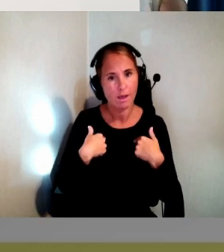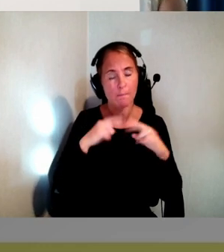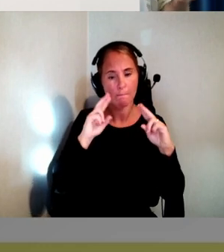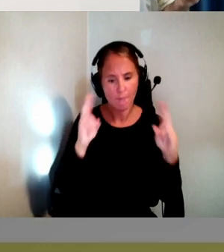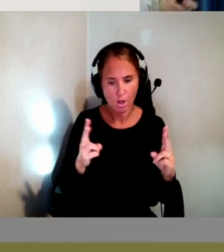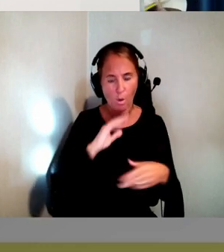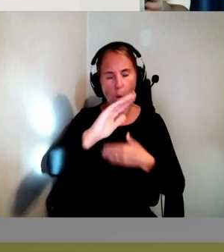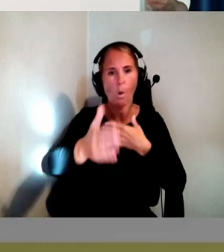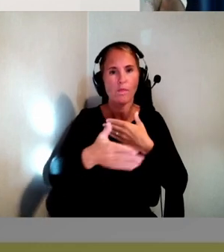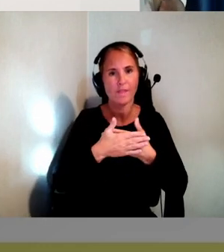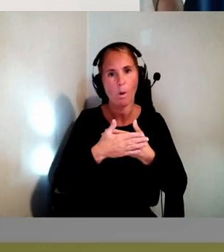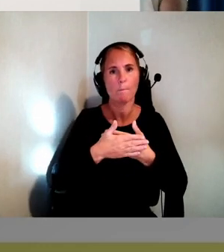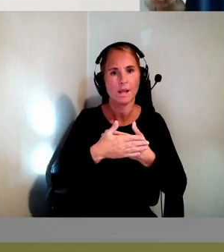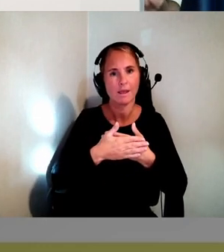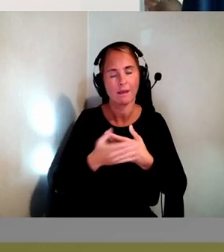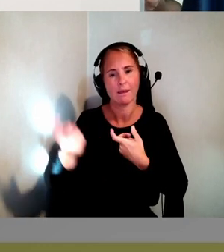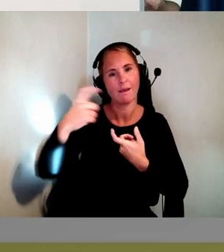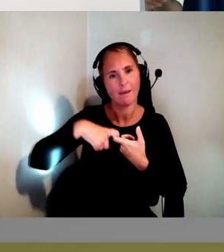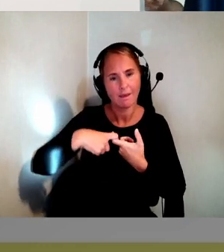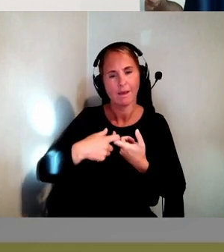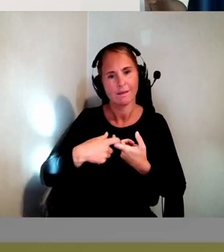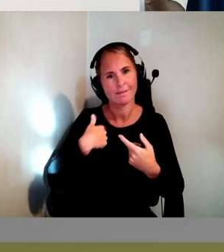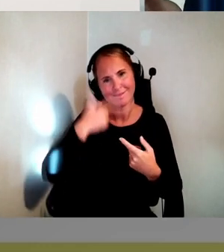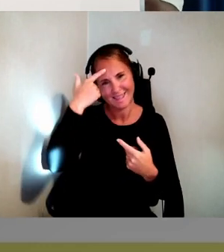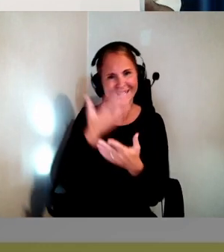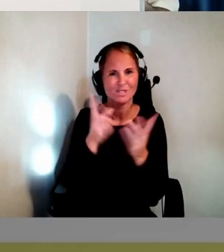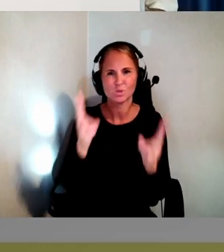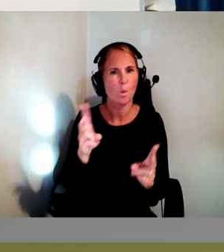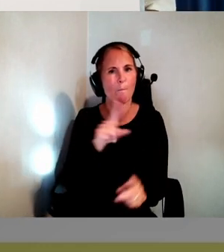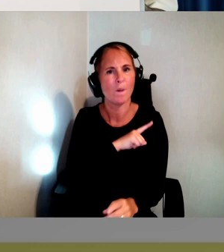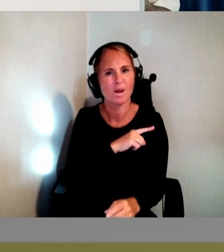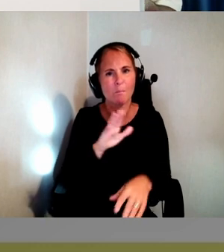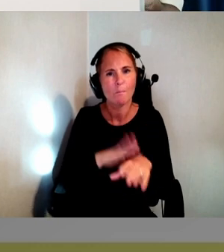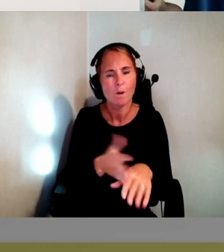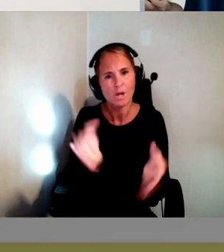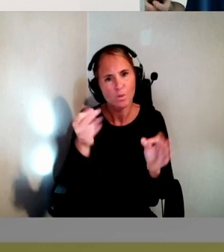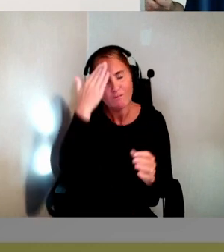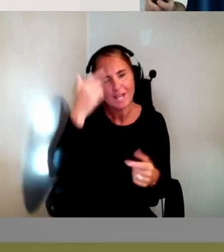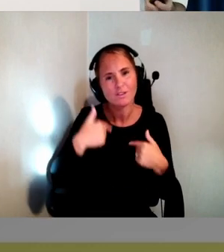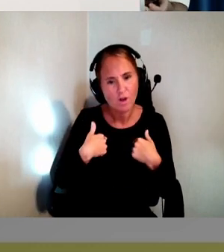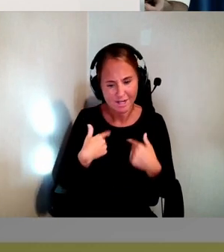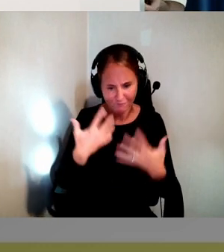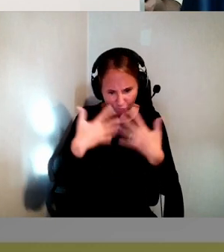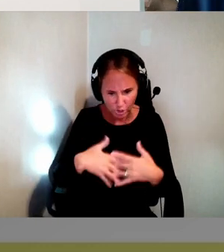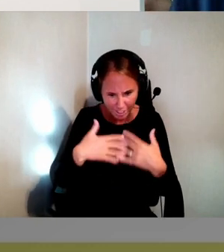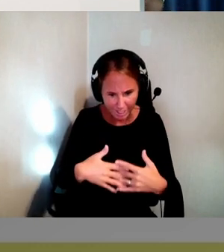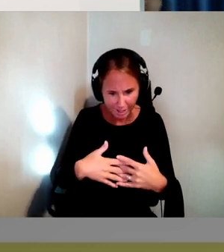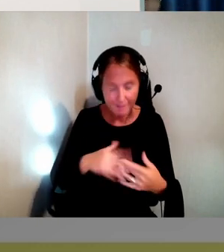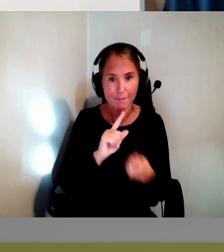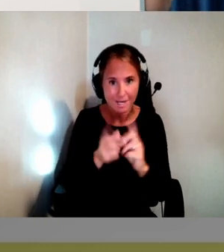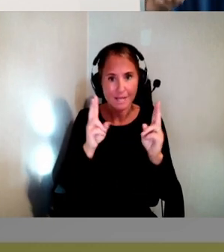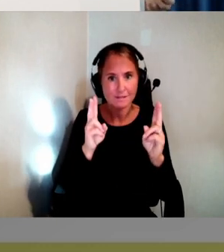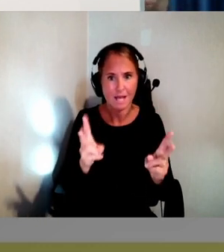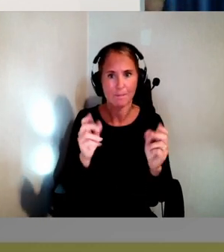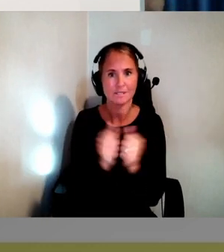man inte tänker lika mycket på Men hur vet jag att det funkade det jag ville göra det blev som jag ville så om